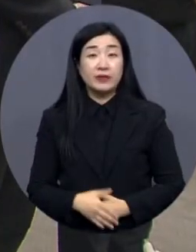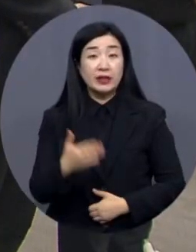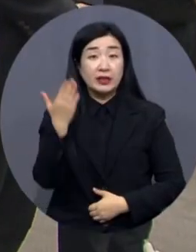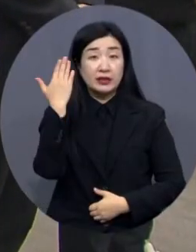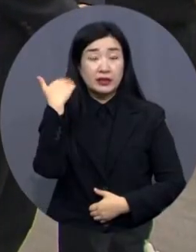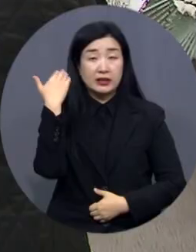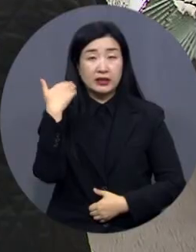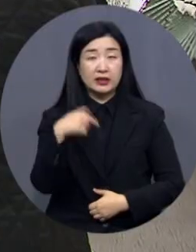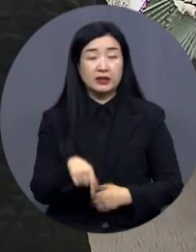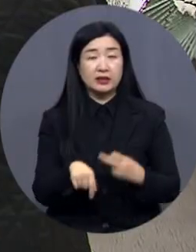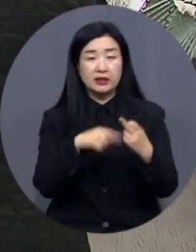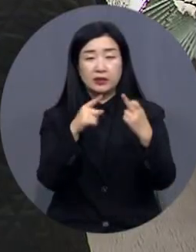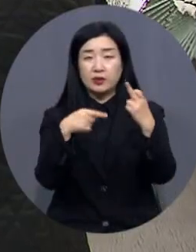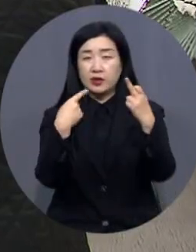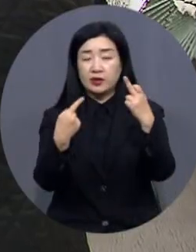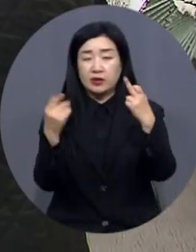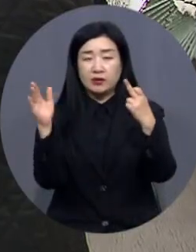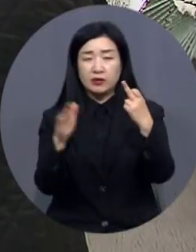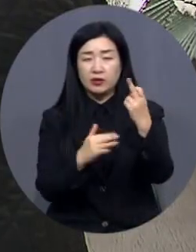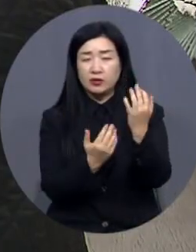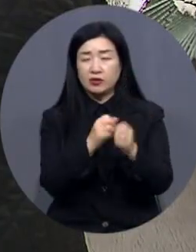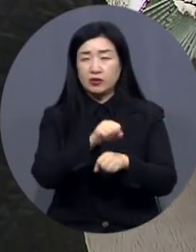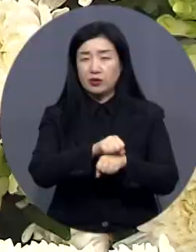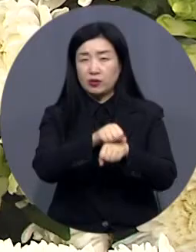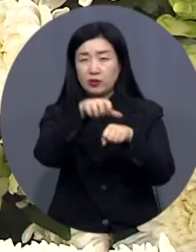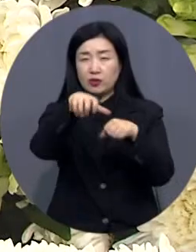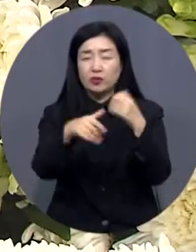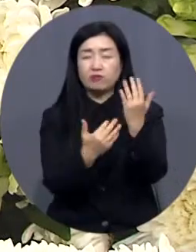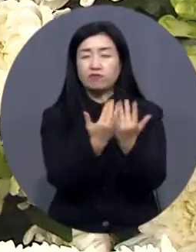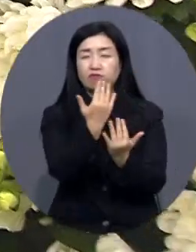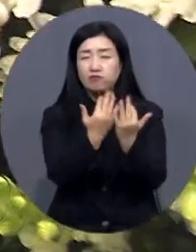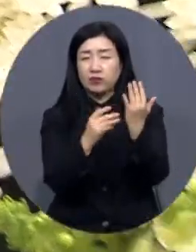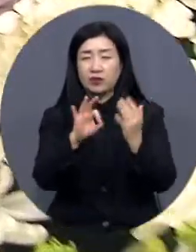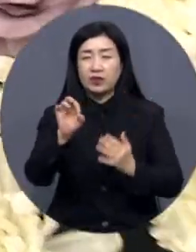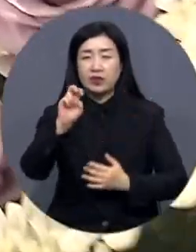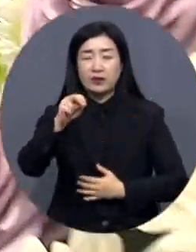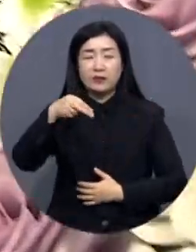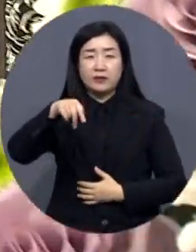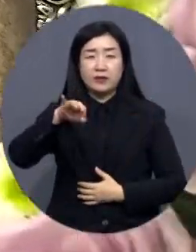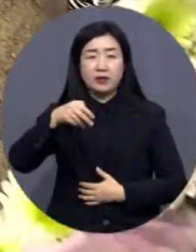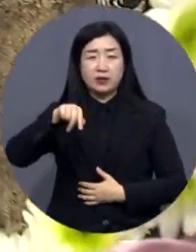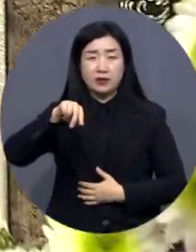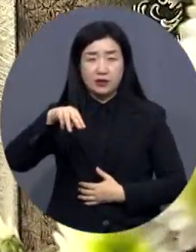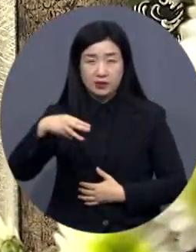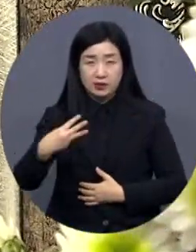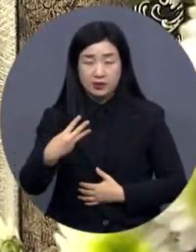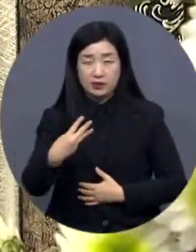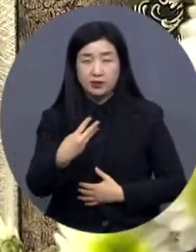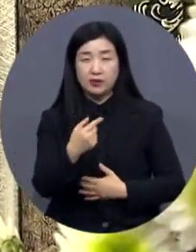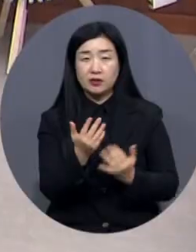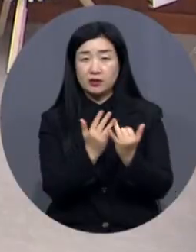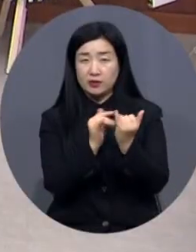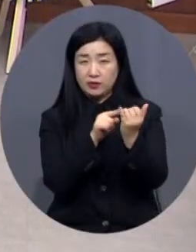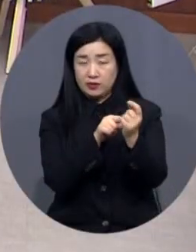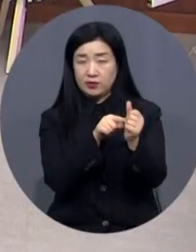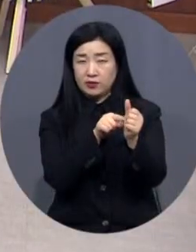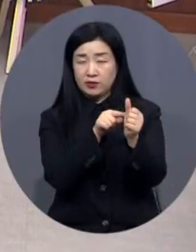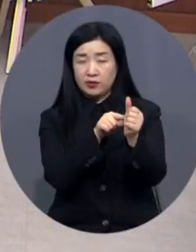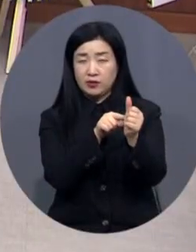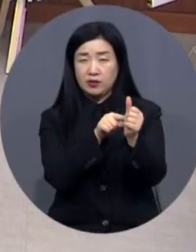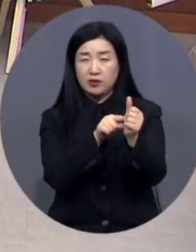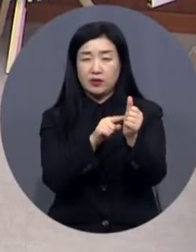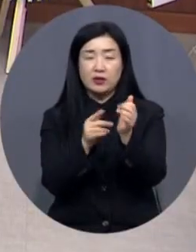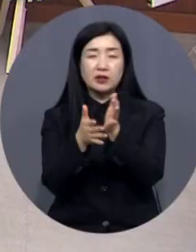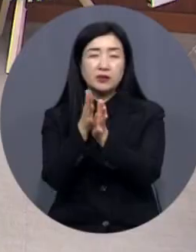1일 새벽 서귀포시 창고 화재를 진압하다 순직한 고 임성철 소방장의 합동 분향소에는 동료 공무원과